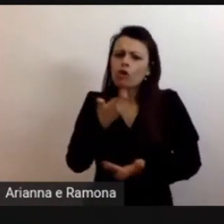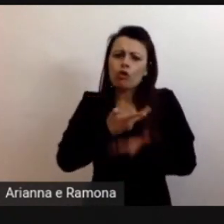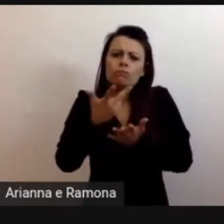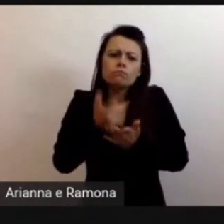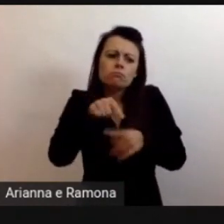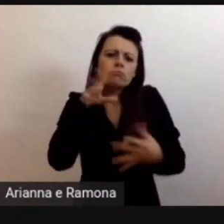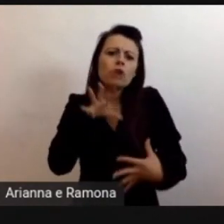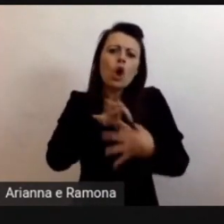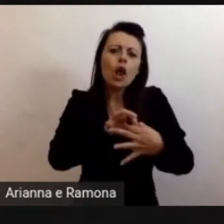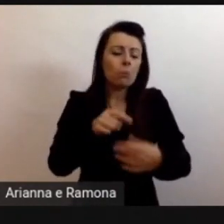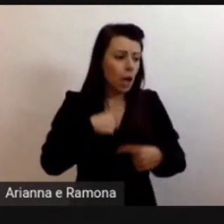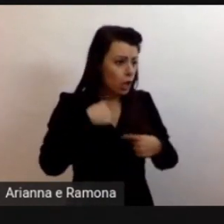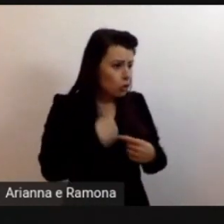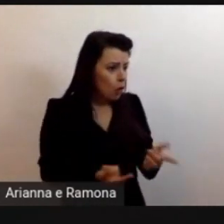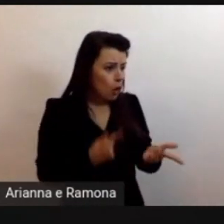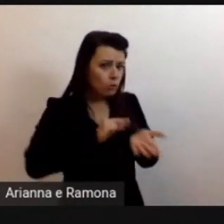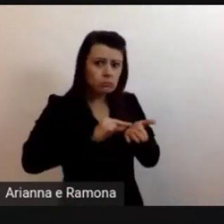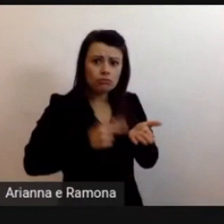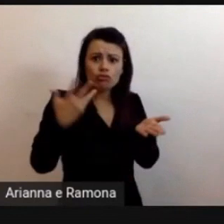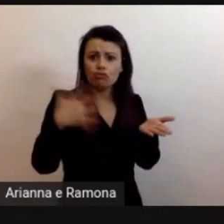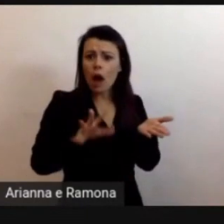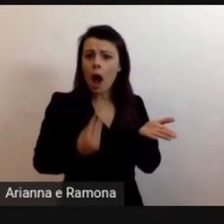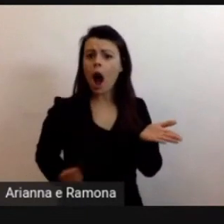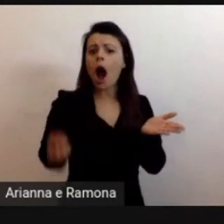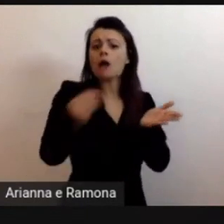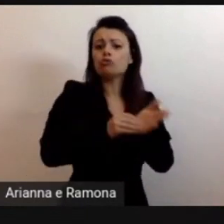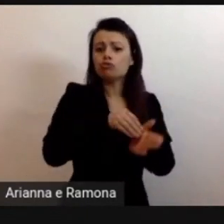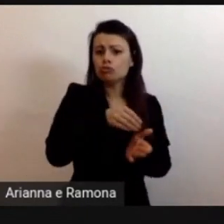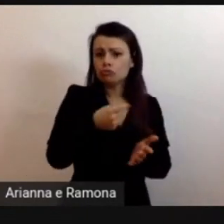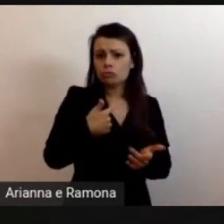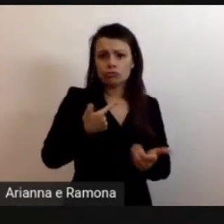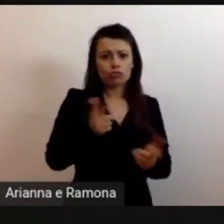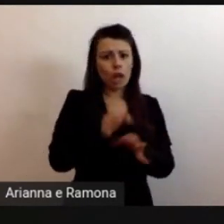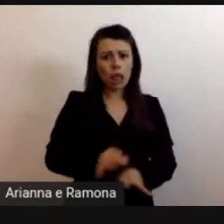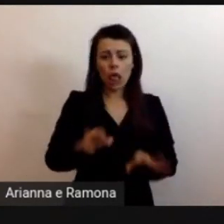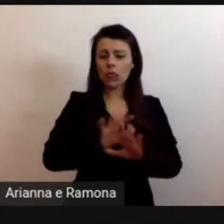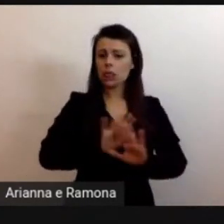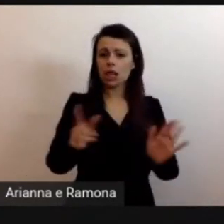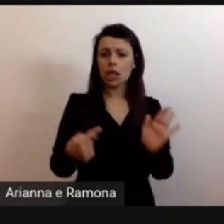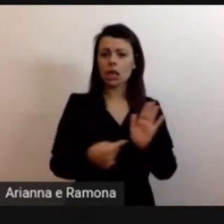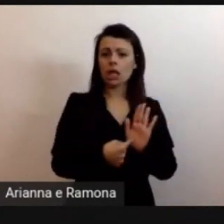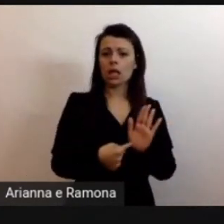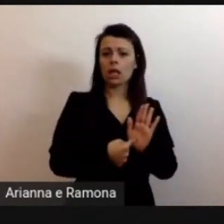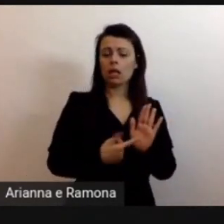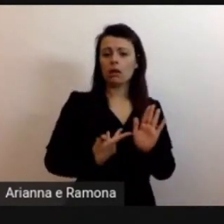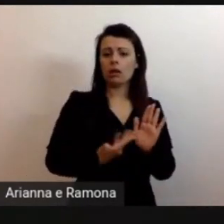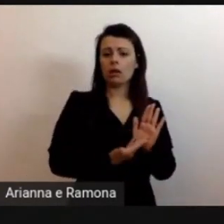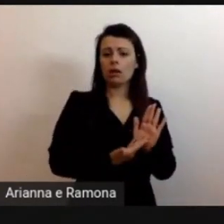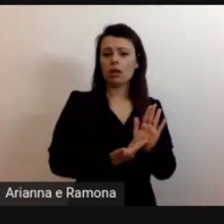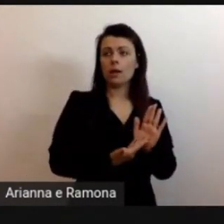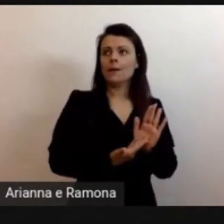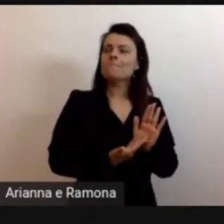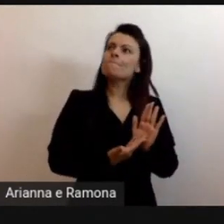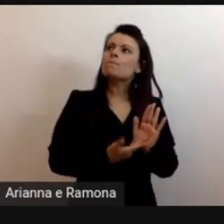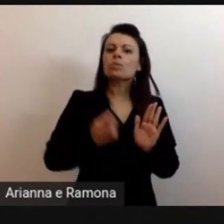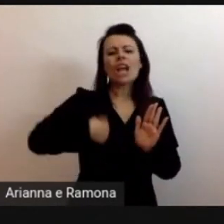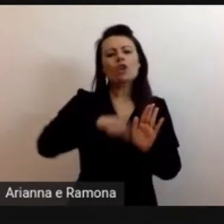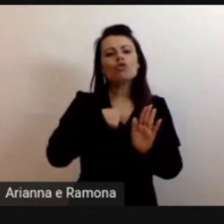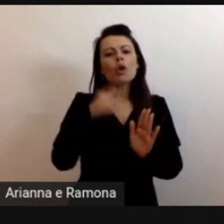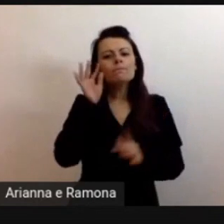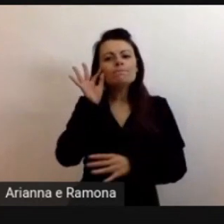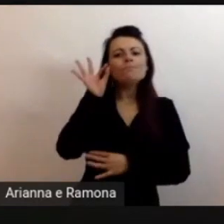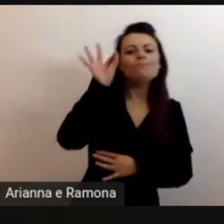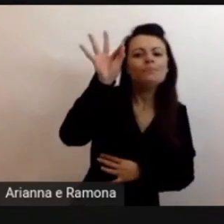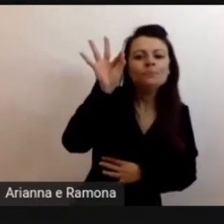raggiungeva quello scritto senso che avendo puntato a qualcosa sulla storia di internamento